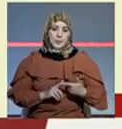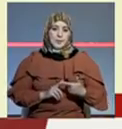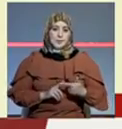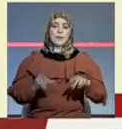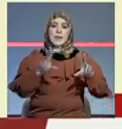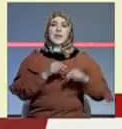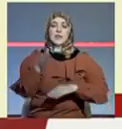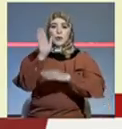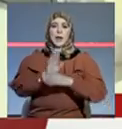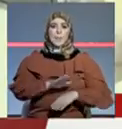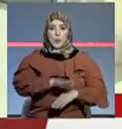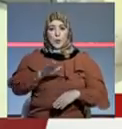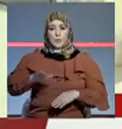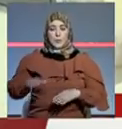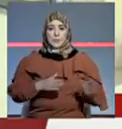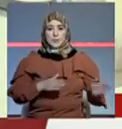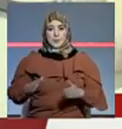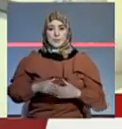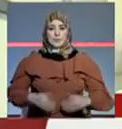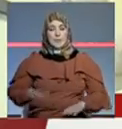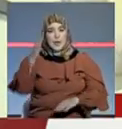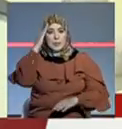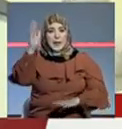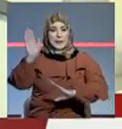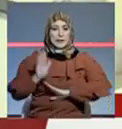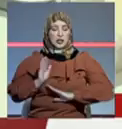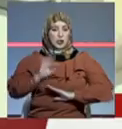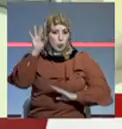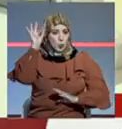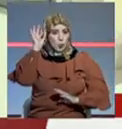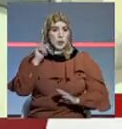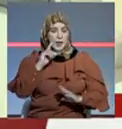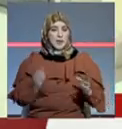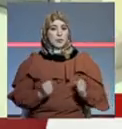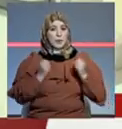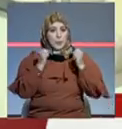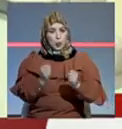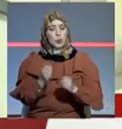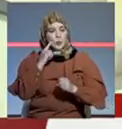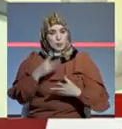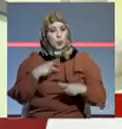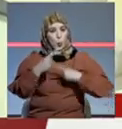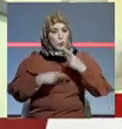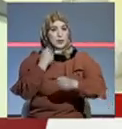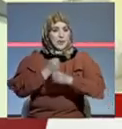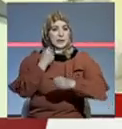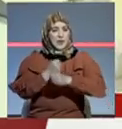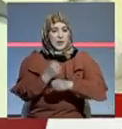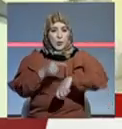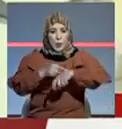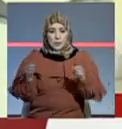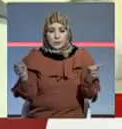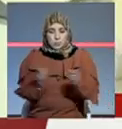نحموا صغيراتنا زادة. حيي الجيش الوطني على هذا المجهود الذي قام به في ظرف وجيز